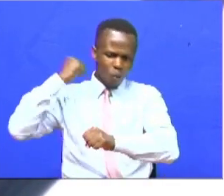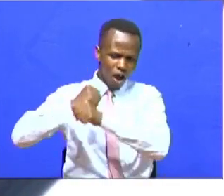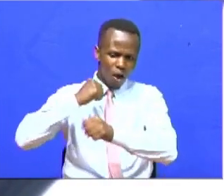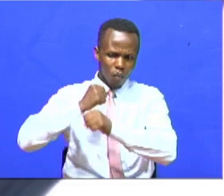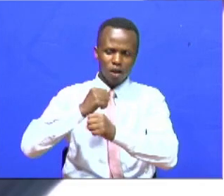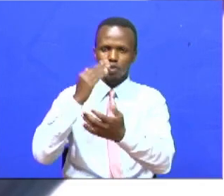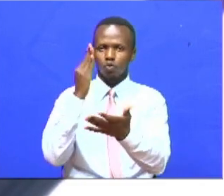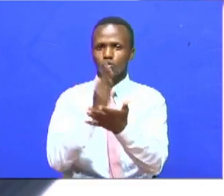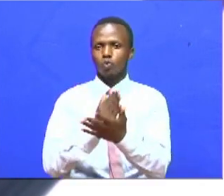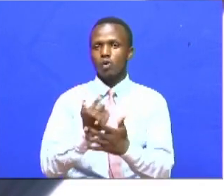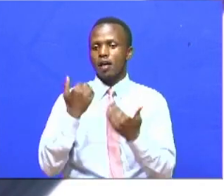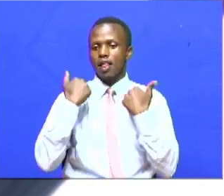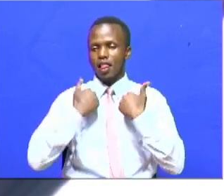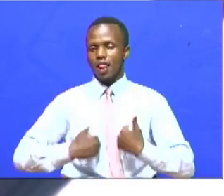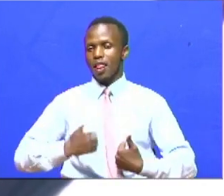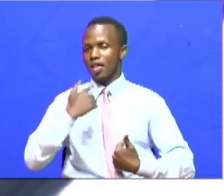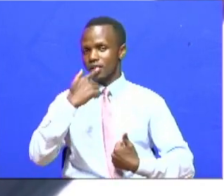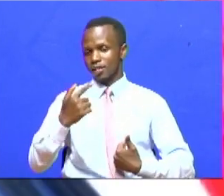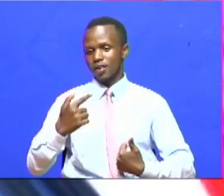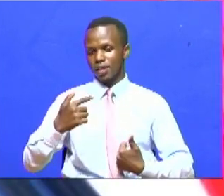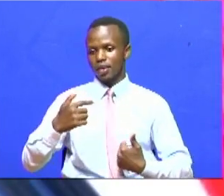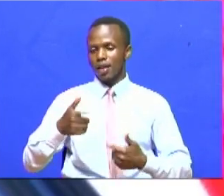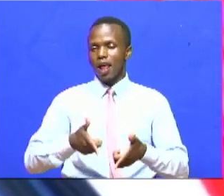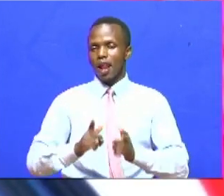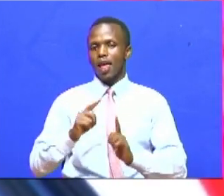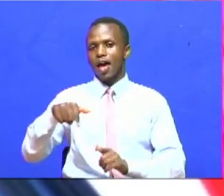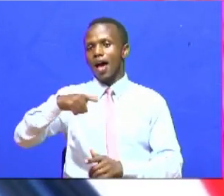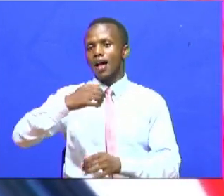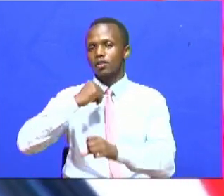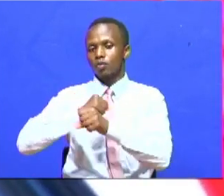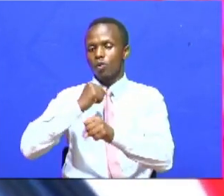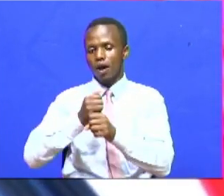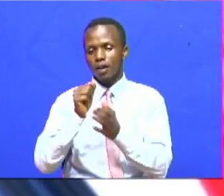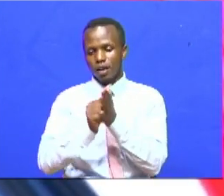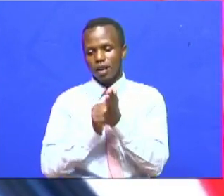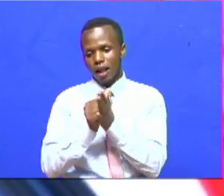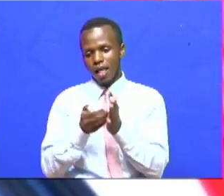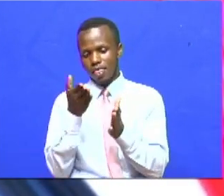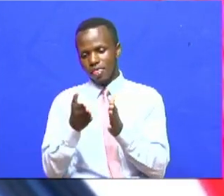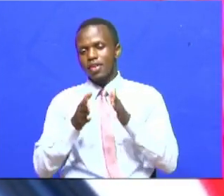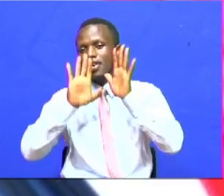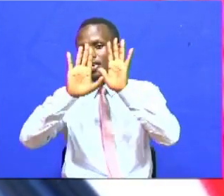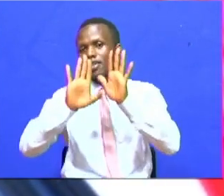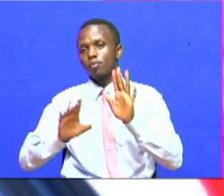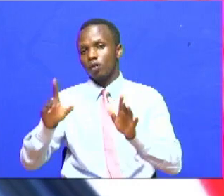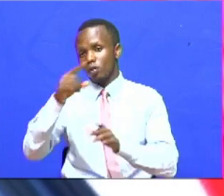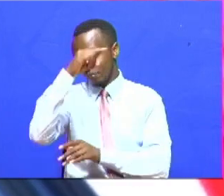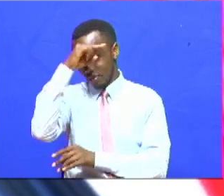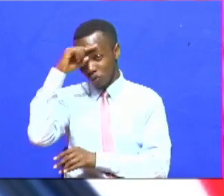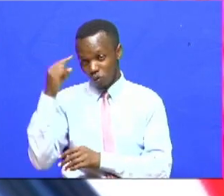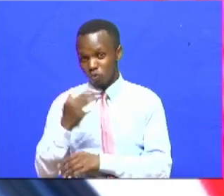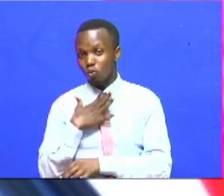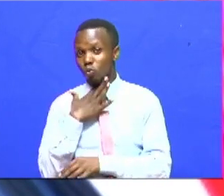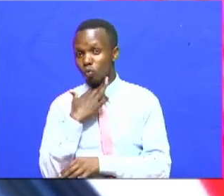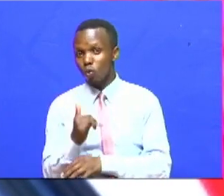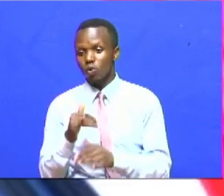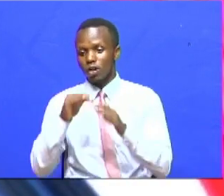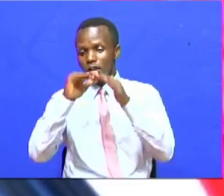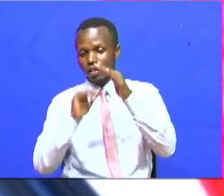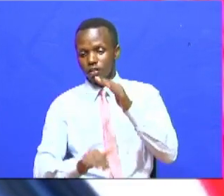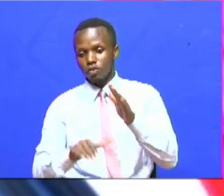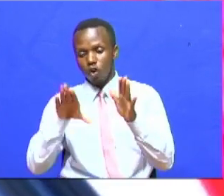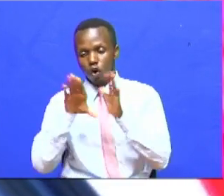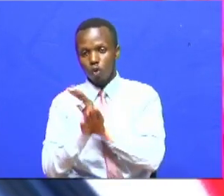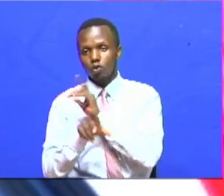niseme, let us work. Hii reli ni ya muhimu kwa sababu tunataka kupunguza gharama